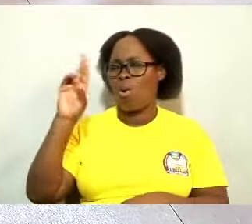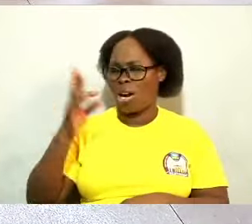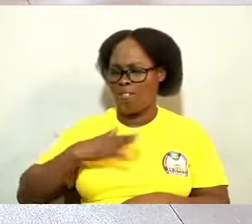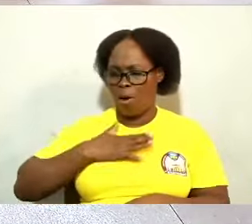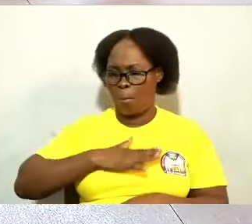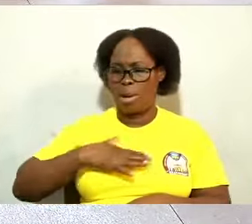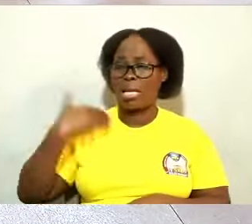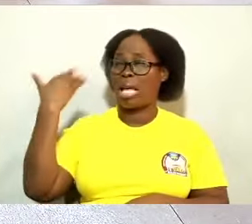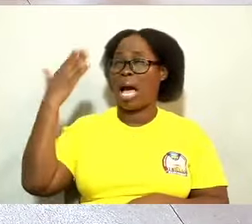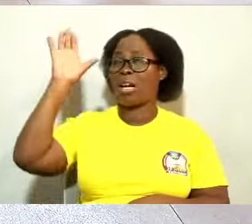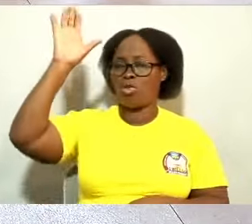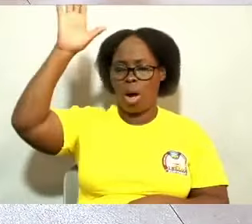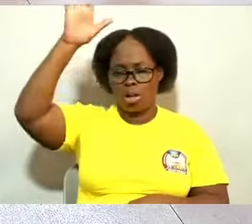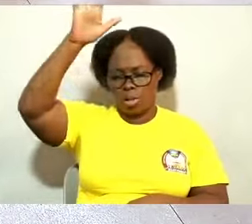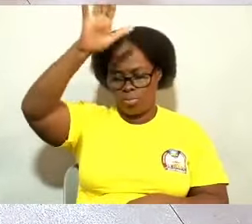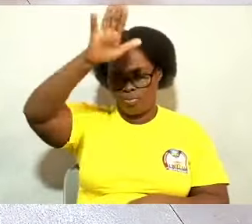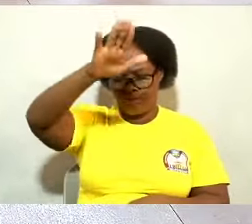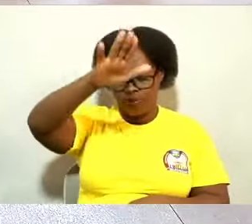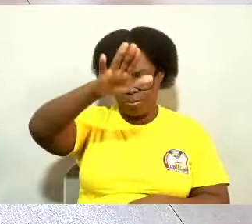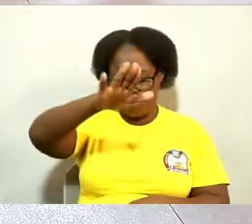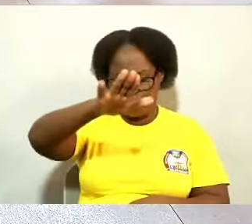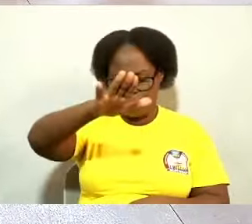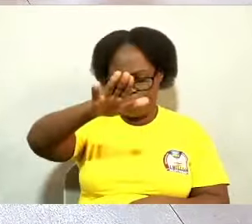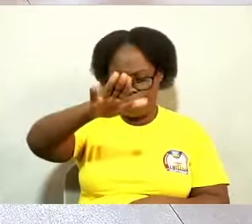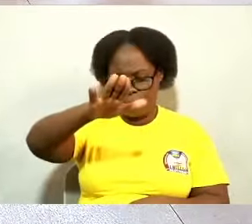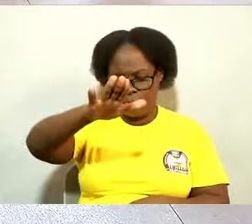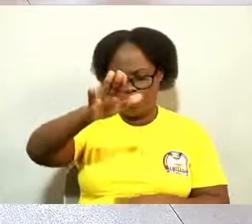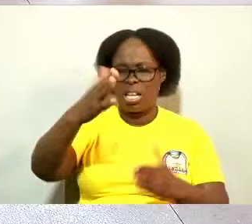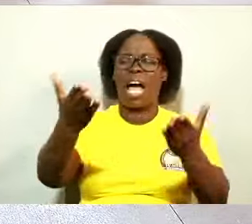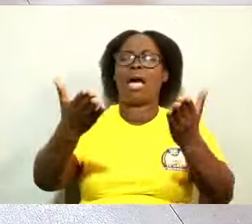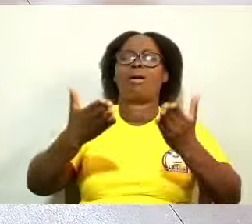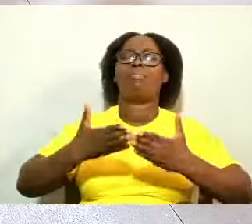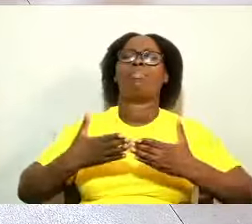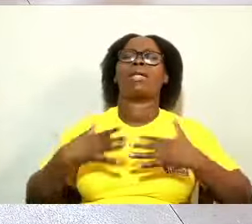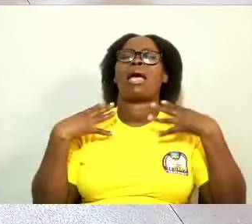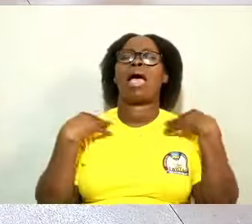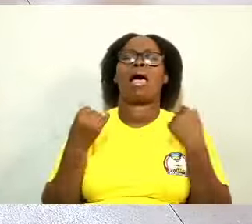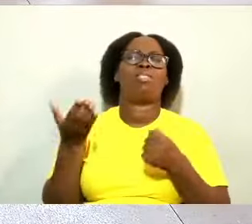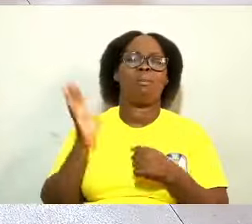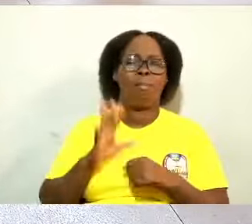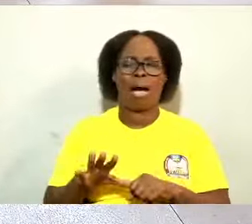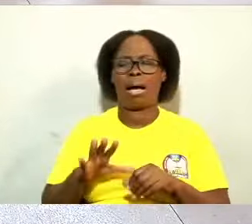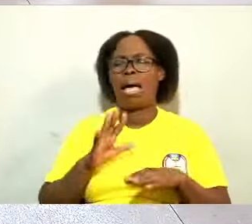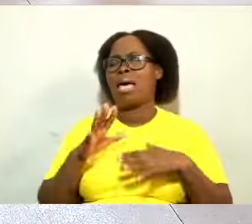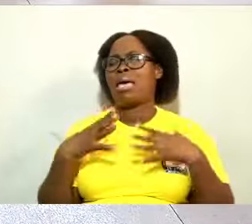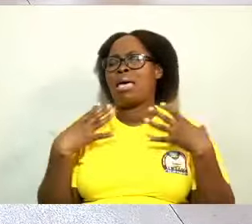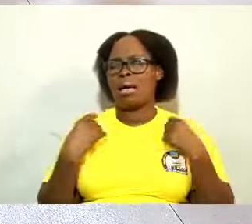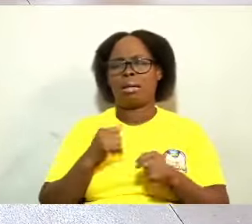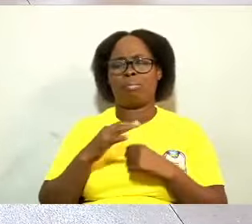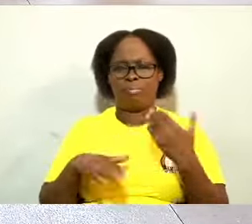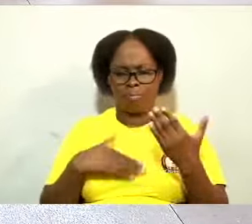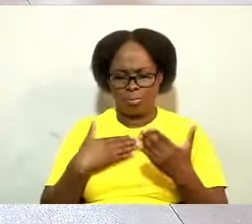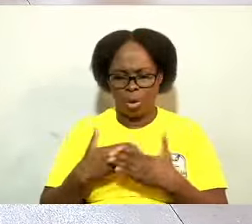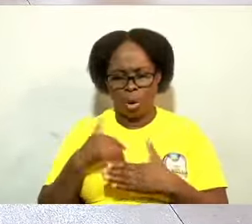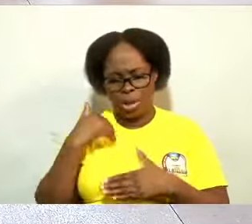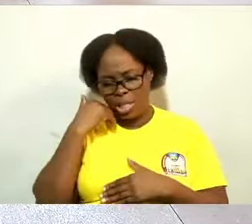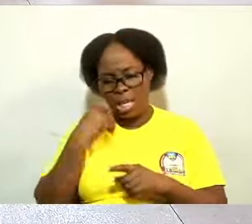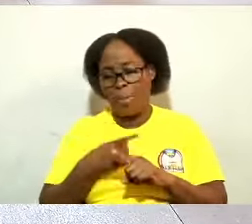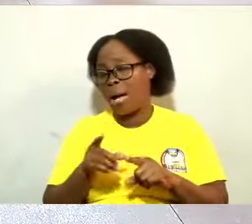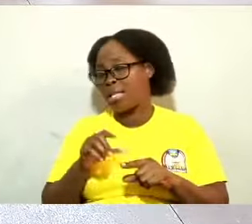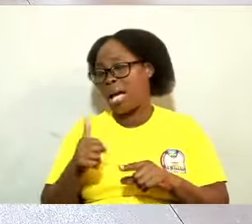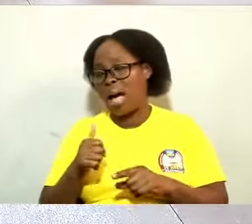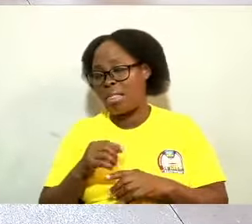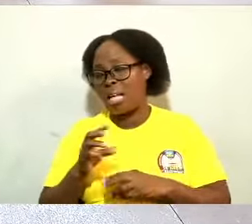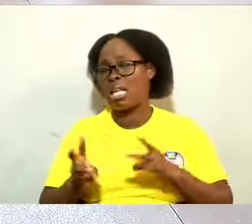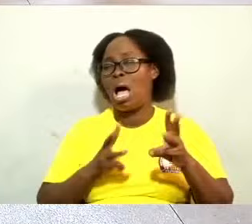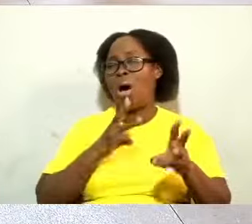nyosha mkono wako na kurejesha afya za watu wako. Ponya magonjwa yaliyowasibu. Lakini wengine ni ulimwengu mbaya,